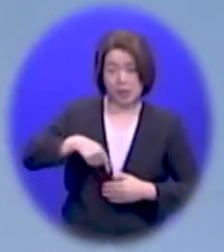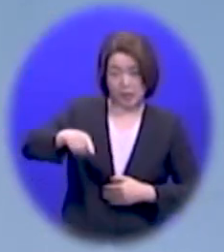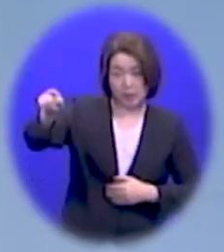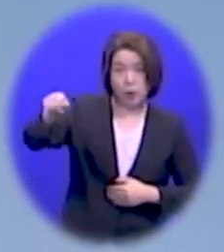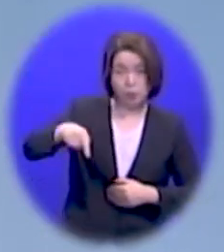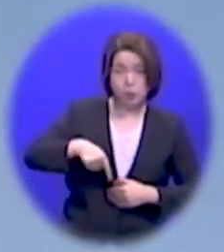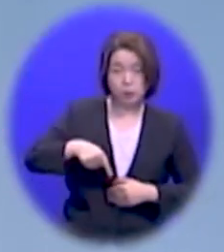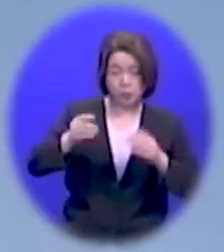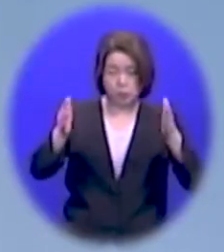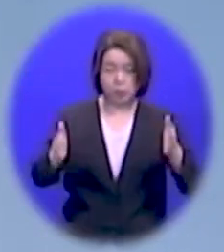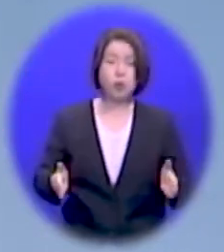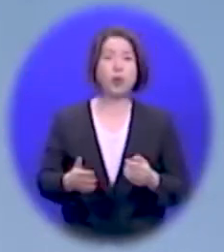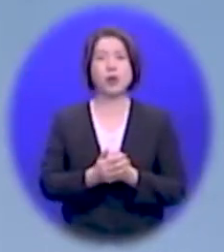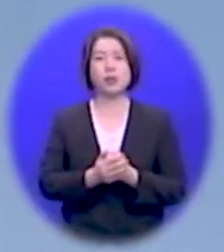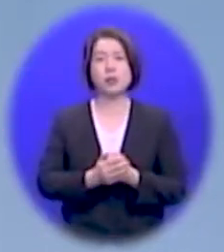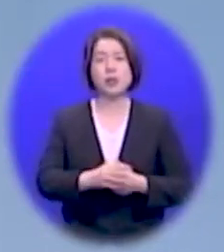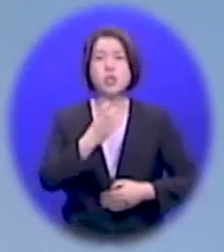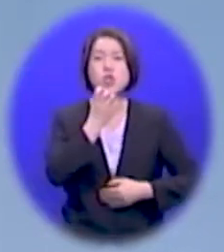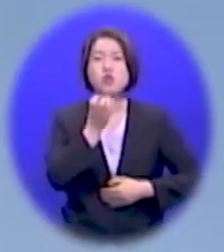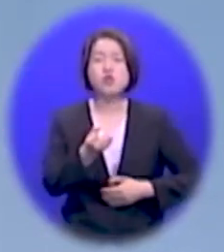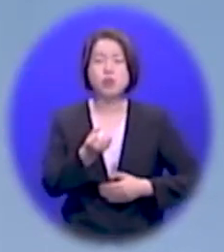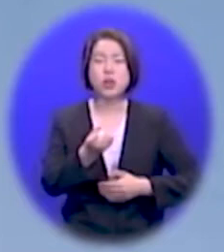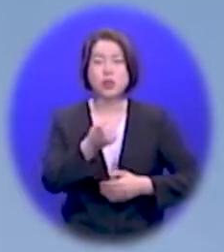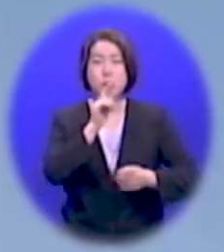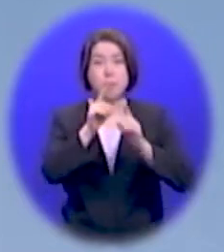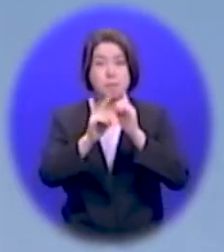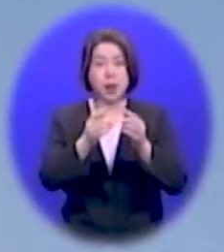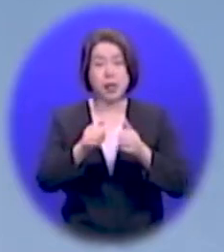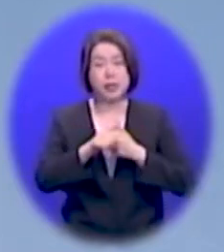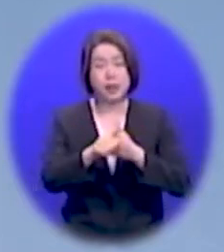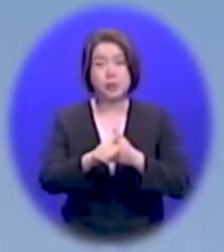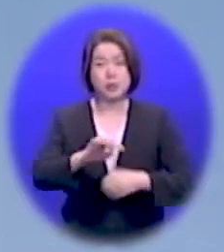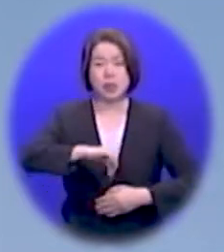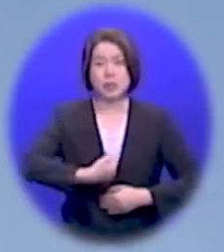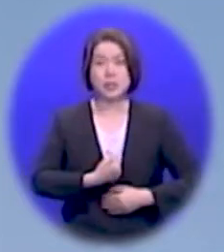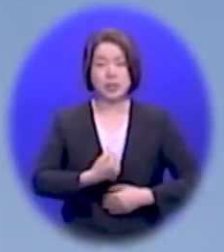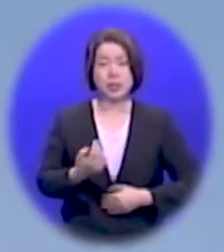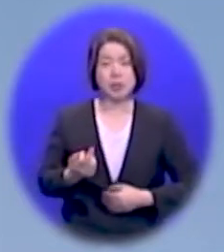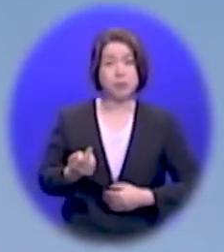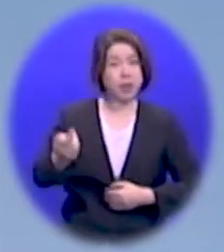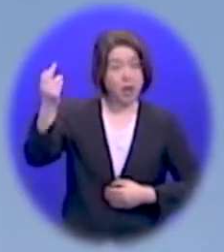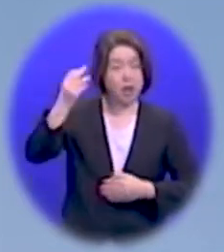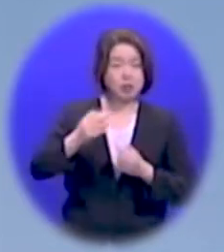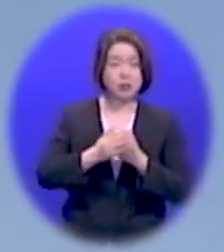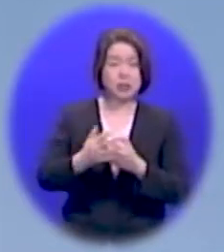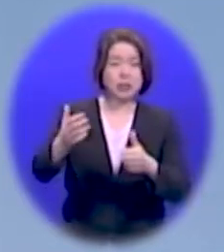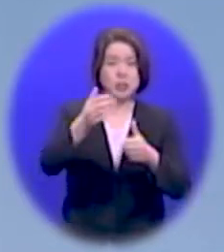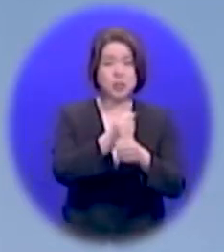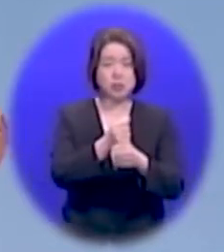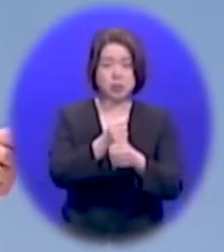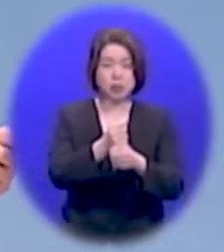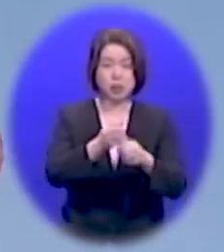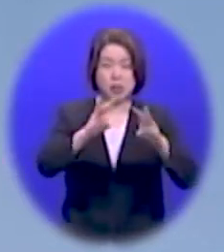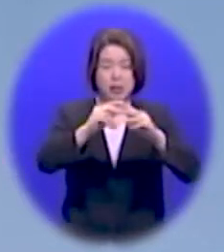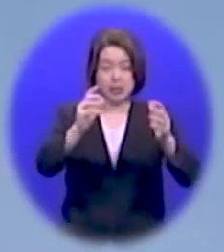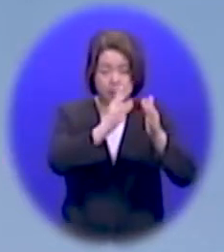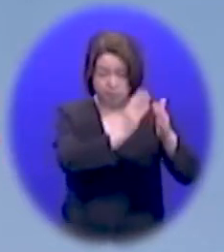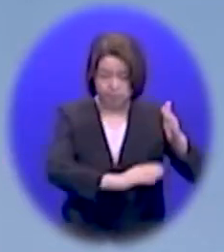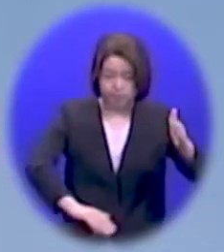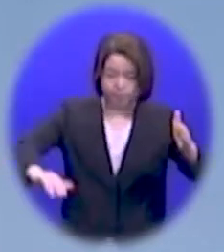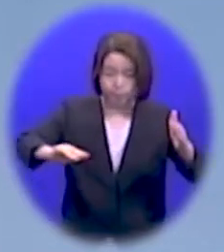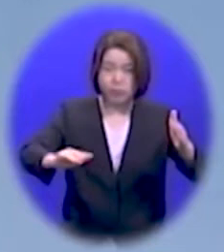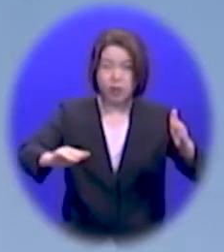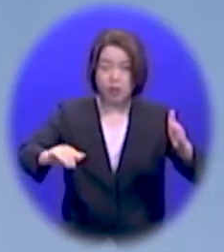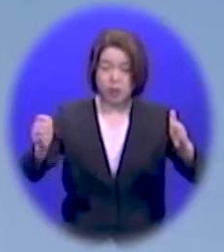동안의 유대인 전승에 의하면 자기가 텅 들에게 붙잡혀서 운동이 에 처박혀 떤 그